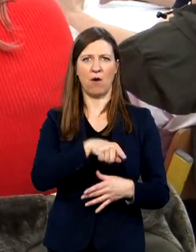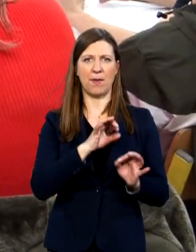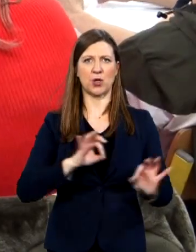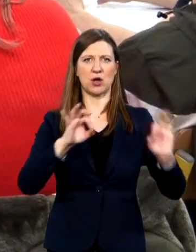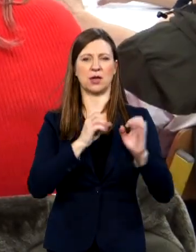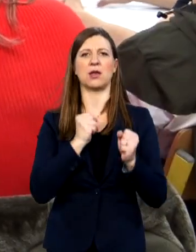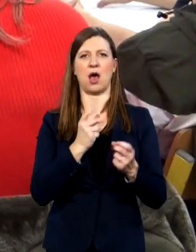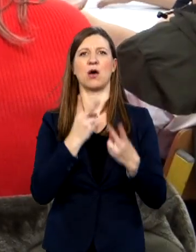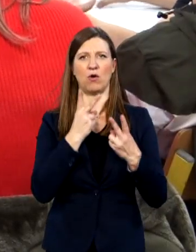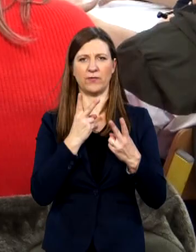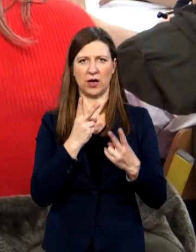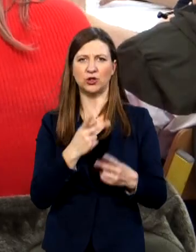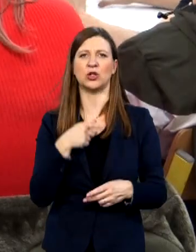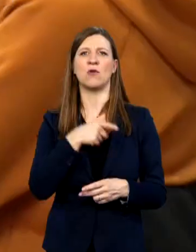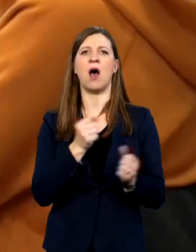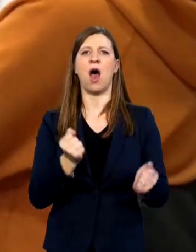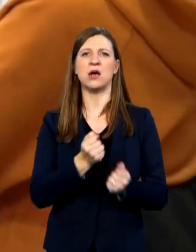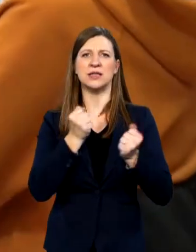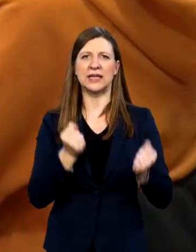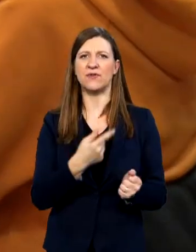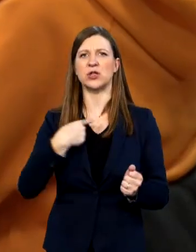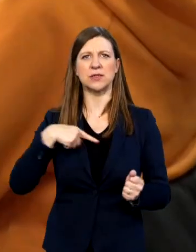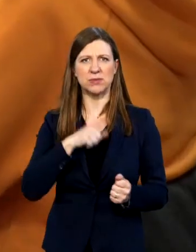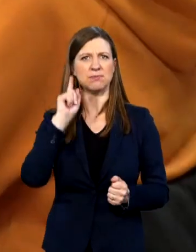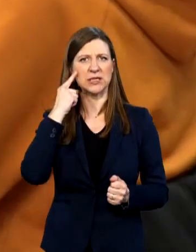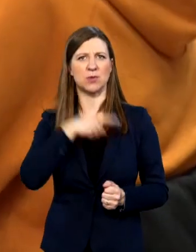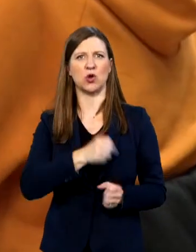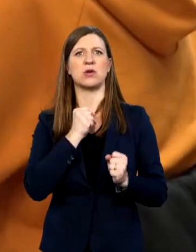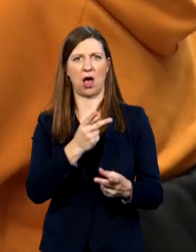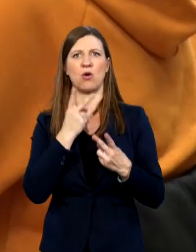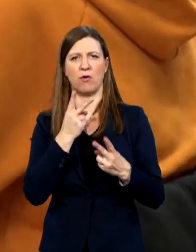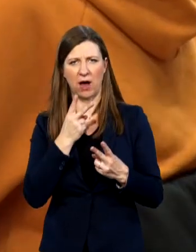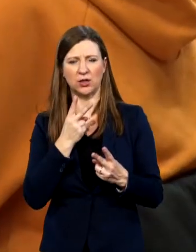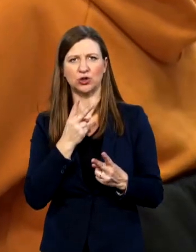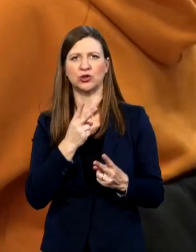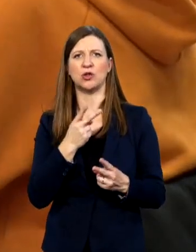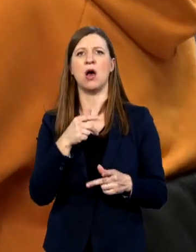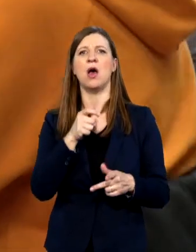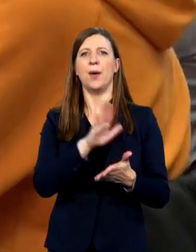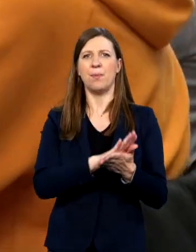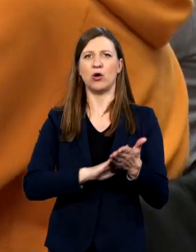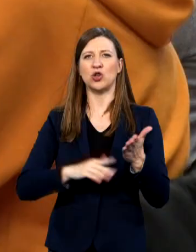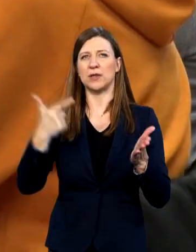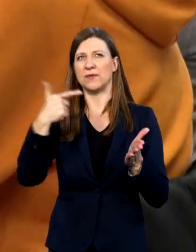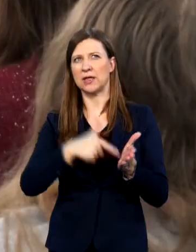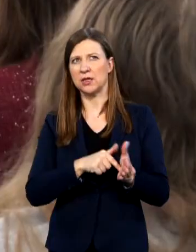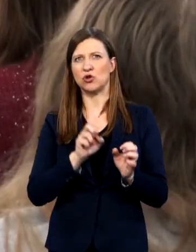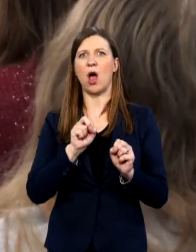jako bitna i kojoj posvećujemo pozornost, a od